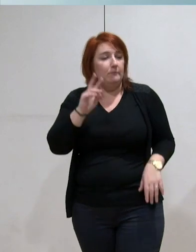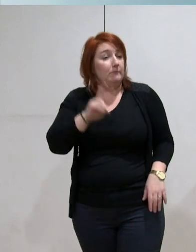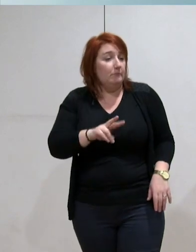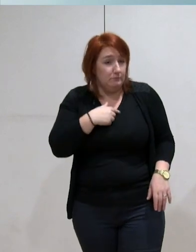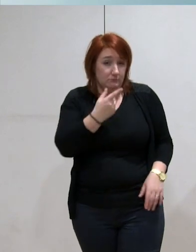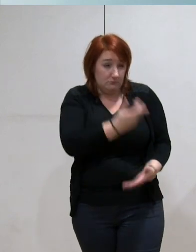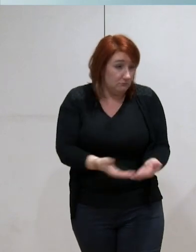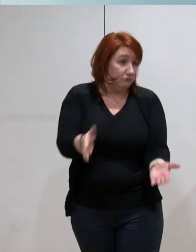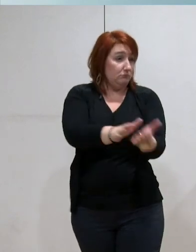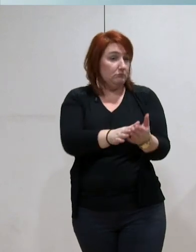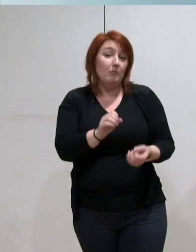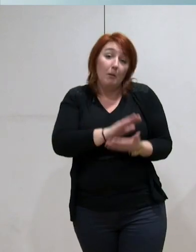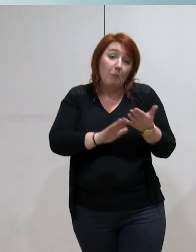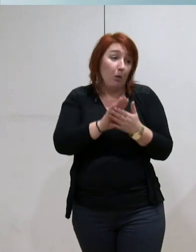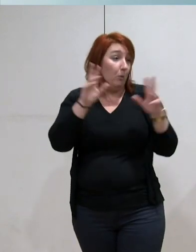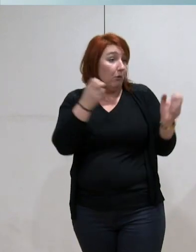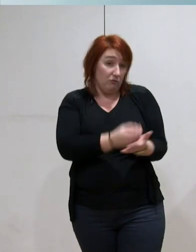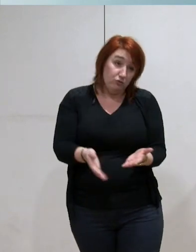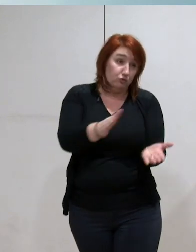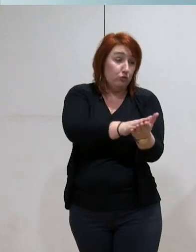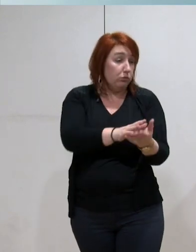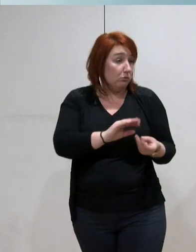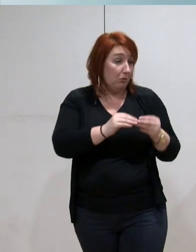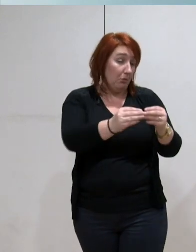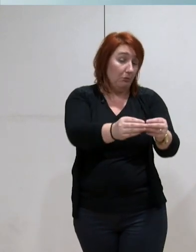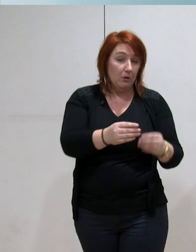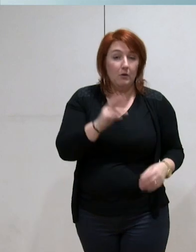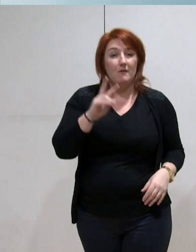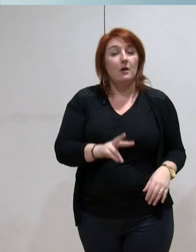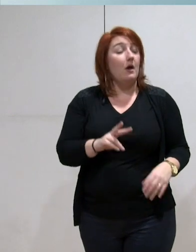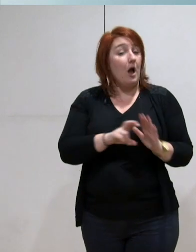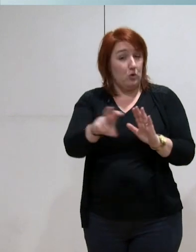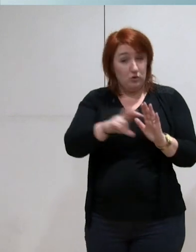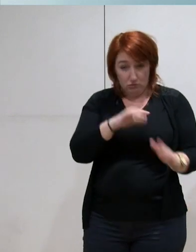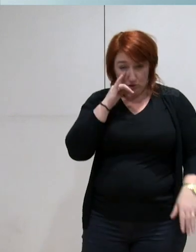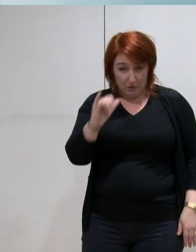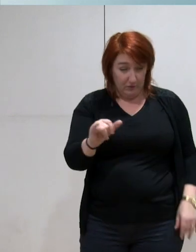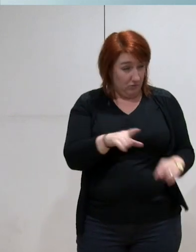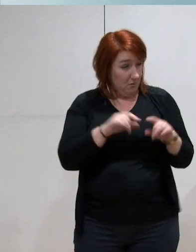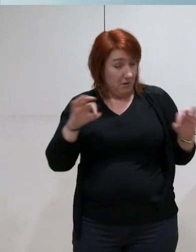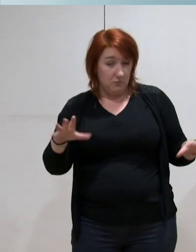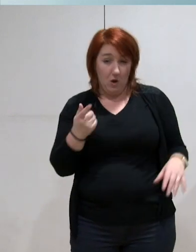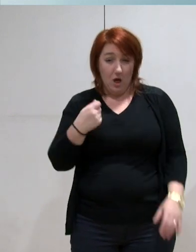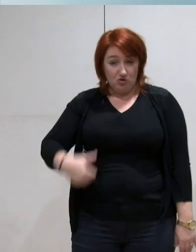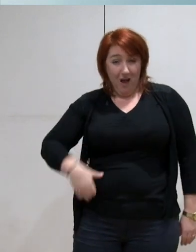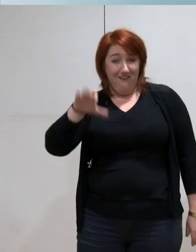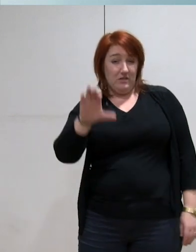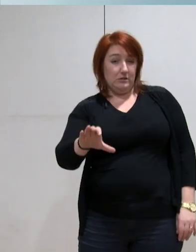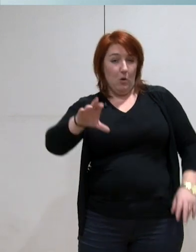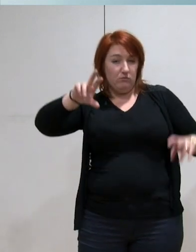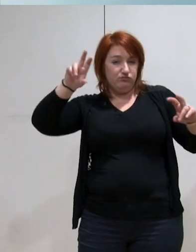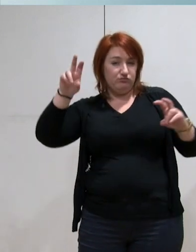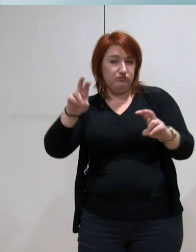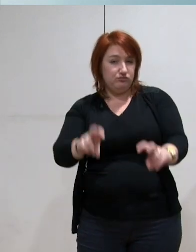c'est du jamais vu à Grenoble avec dans le même temps une baisse de l'investissement que vous que vous présentez à profusion